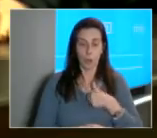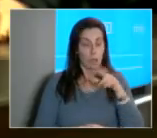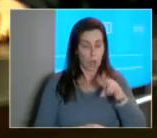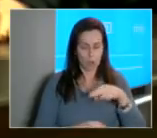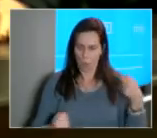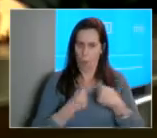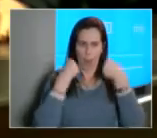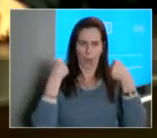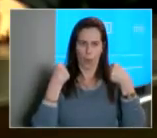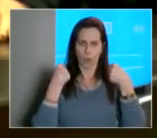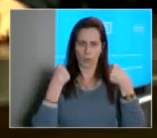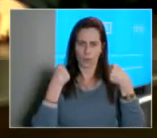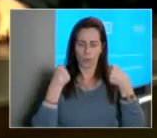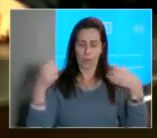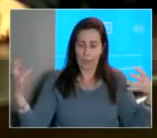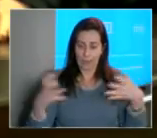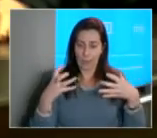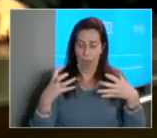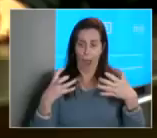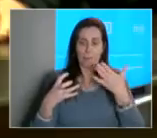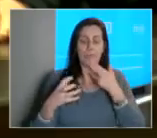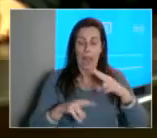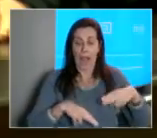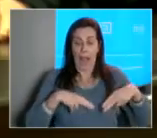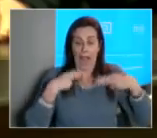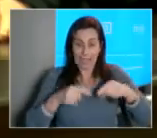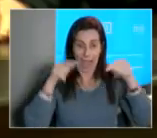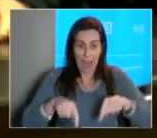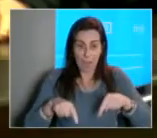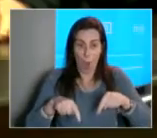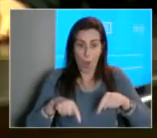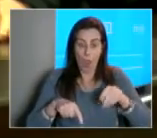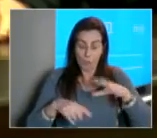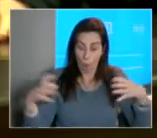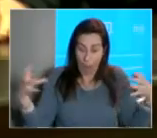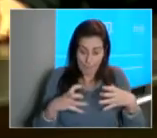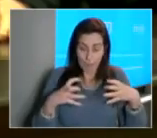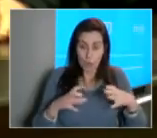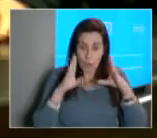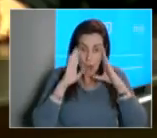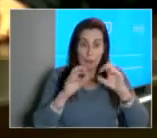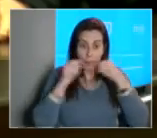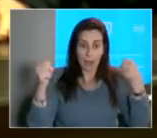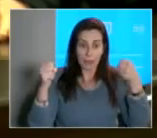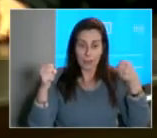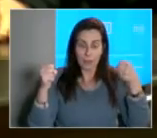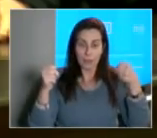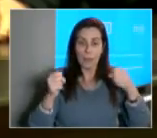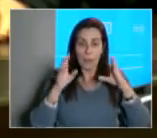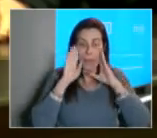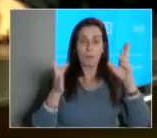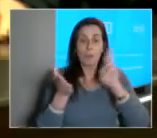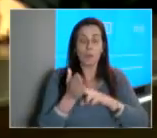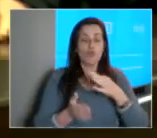פה פרדוקס ענק, כי עם התנך חזר לארץ התנך, ואפילו עמים שלמים שמאמינים בתנך, מאמינים